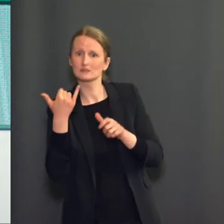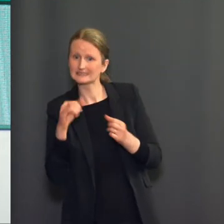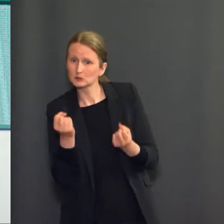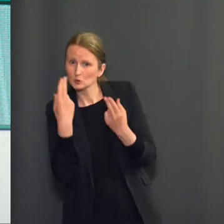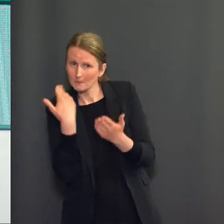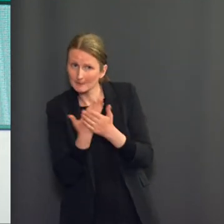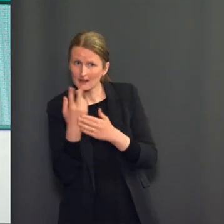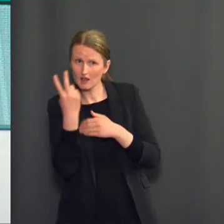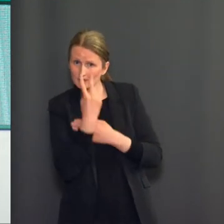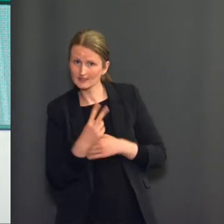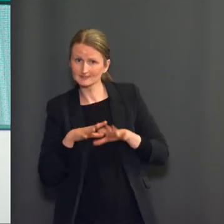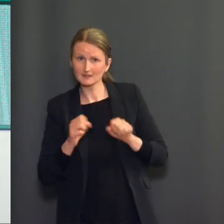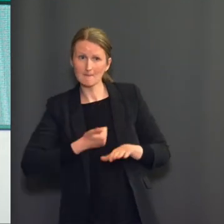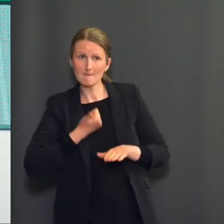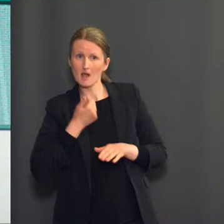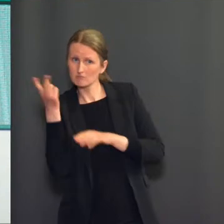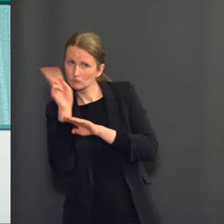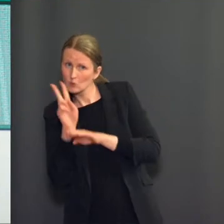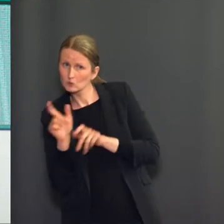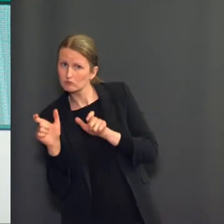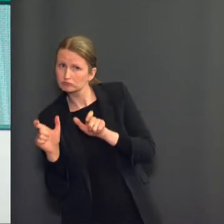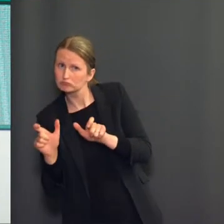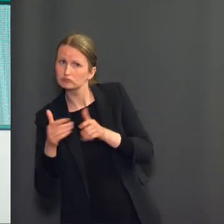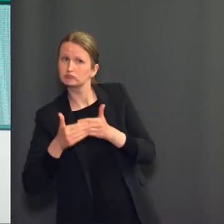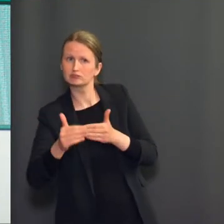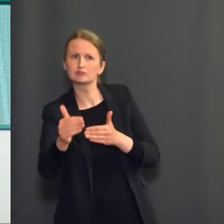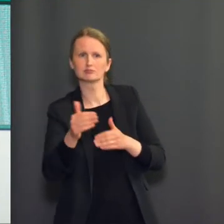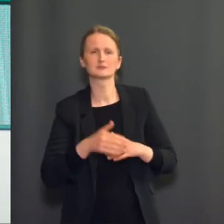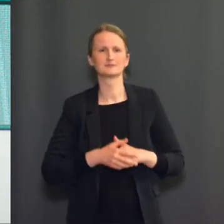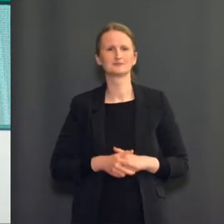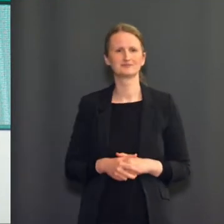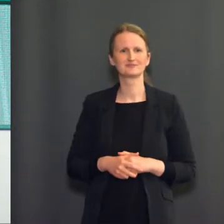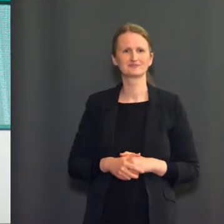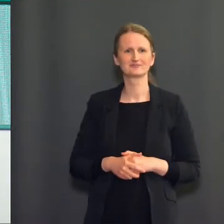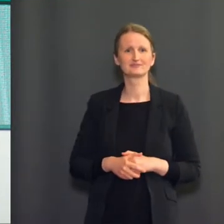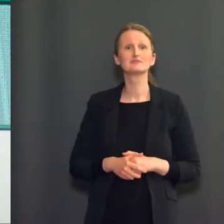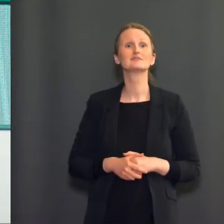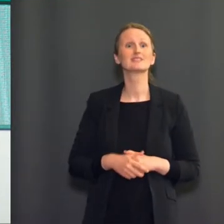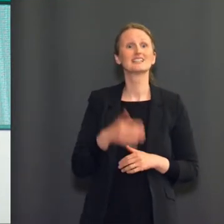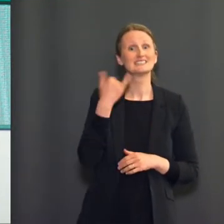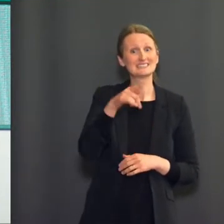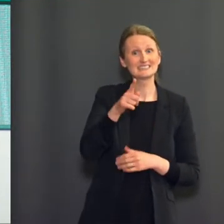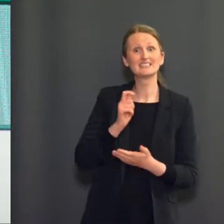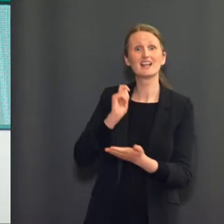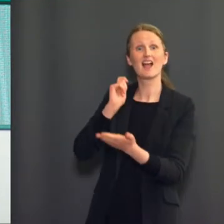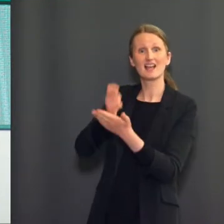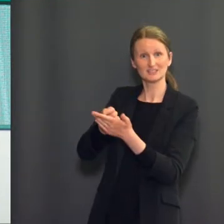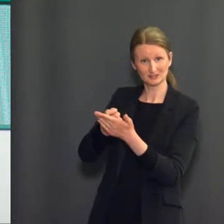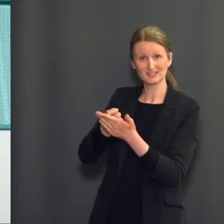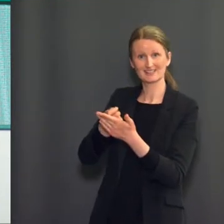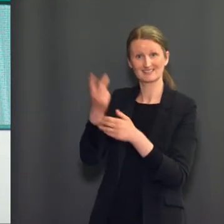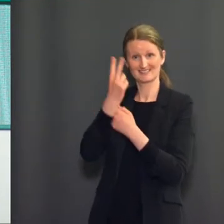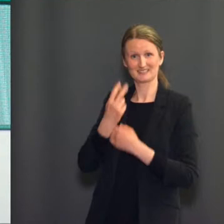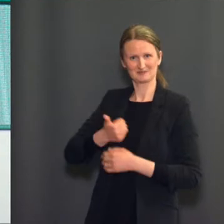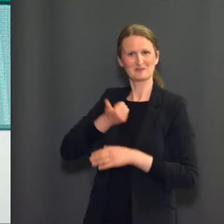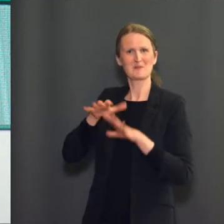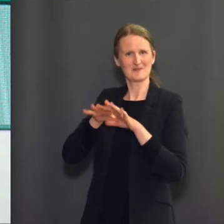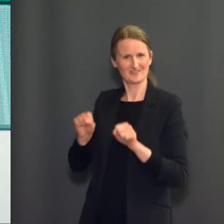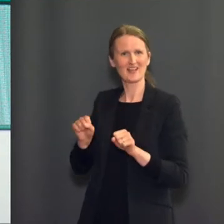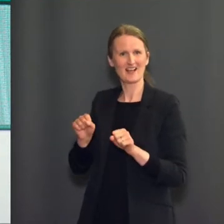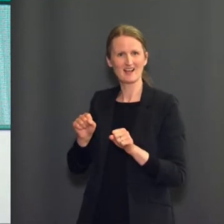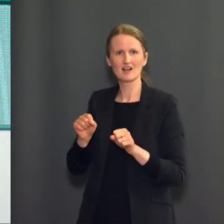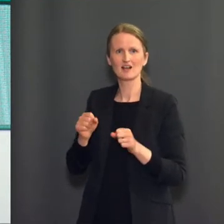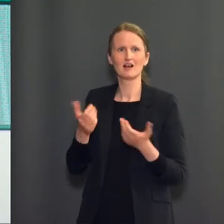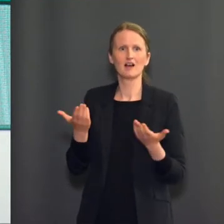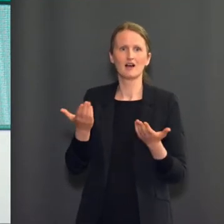en sécurité. Ni trop froid, ni trop chaud, comme une bonne bouteille de vin, pas dans le réfrigérateur ou le